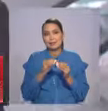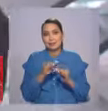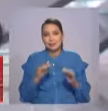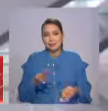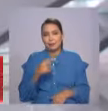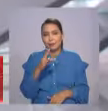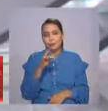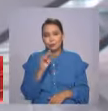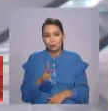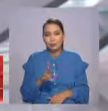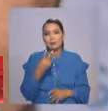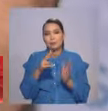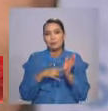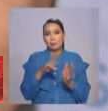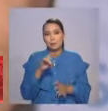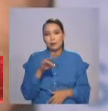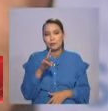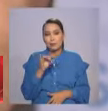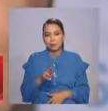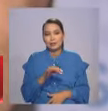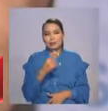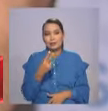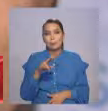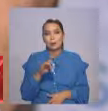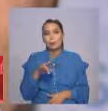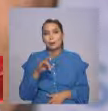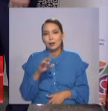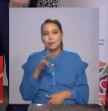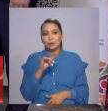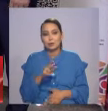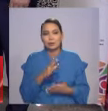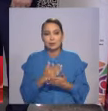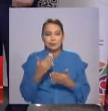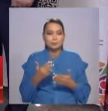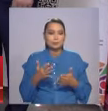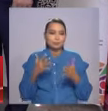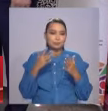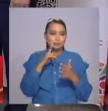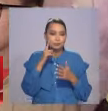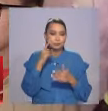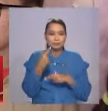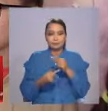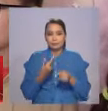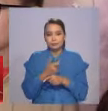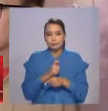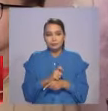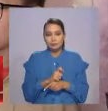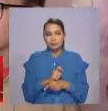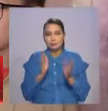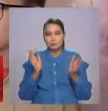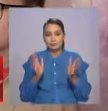22 внука, 27 правнуков и 2 праправнука. Кабак-ага дал ценный совет молодому поколению.